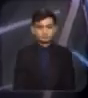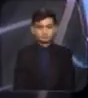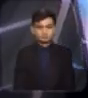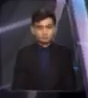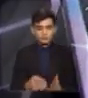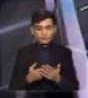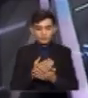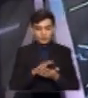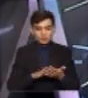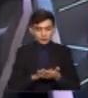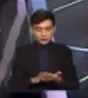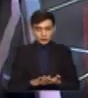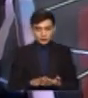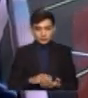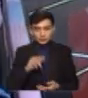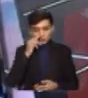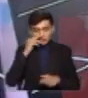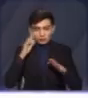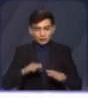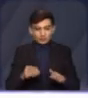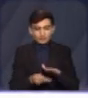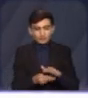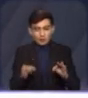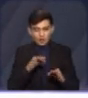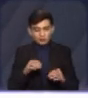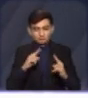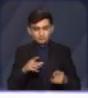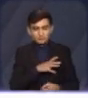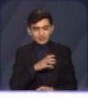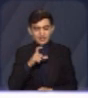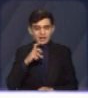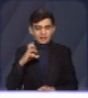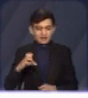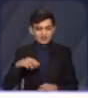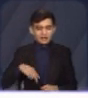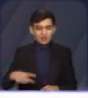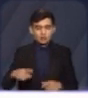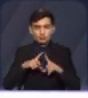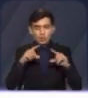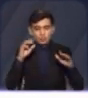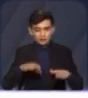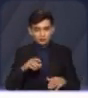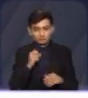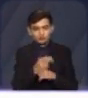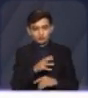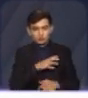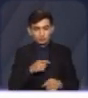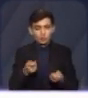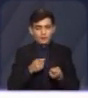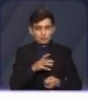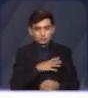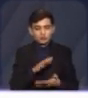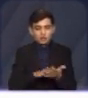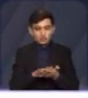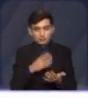продолжаем информбюро шымкенте на взяточничестве поймали экс-директора школы уволенная руководительница продолжал